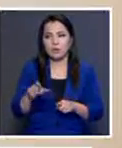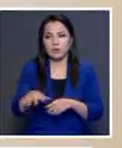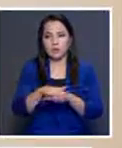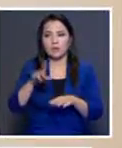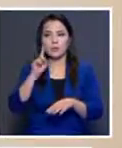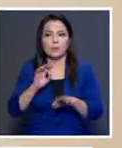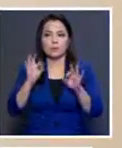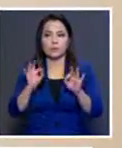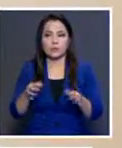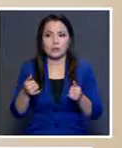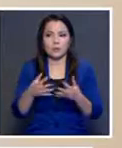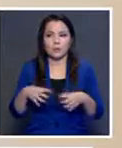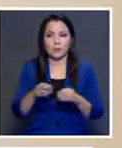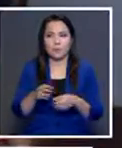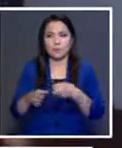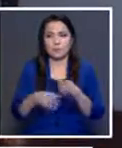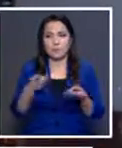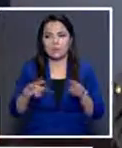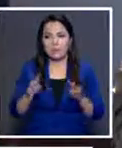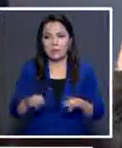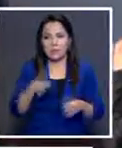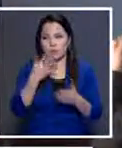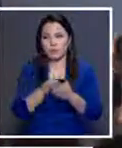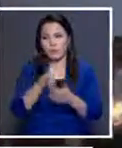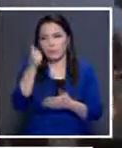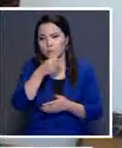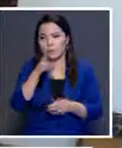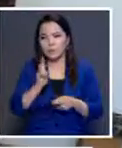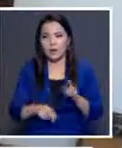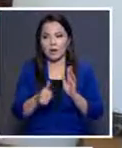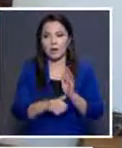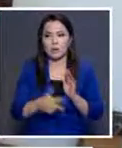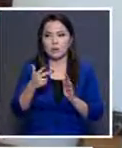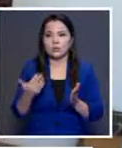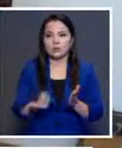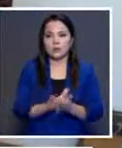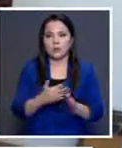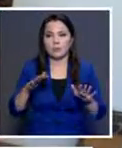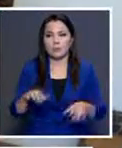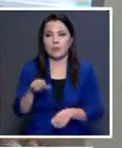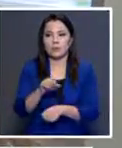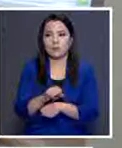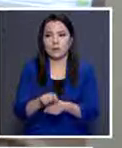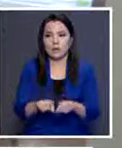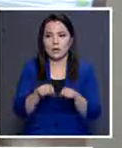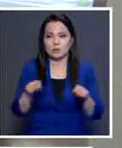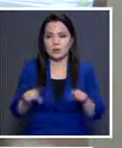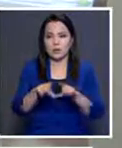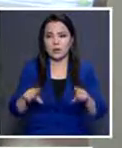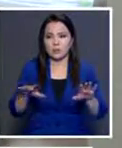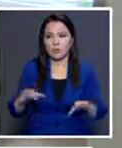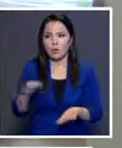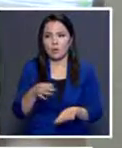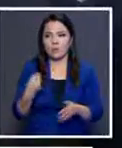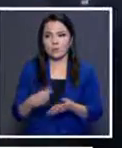табылып, отбасының қамына алаңдамайды. Жыл соңына дейін өңірде 63 осындай жаңа тірек бекеттер ашылады. Ғимараттар құрылысына